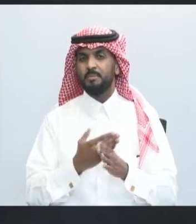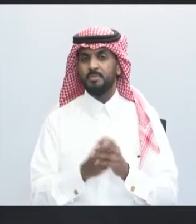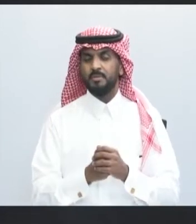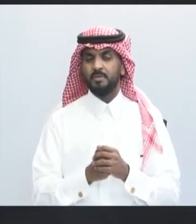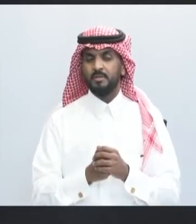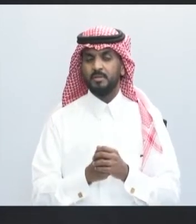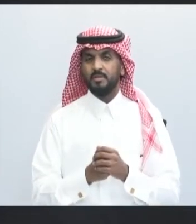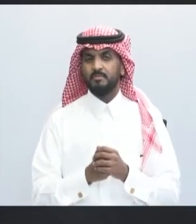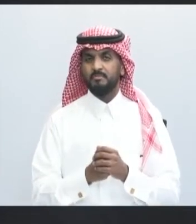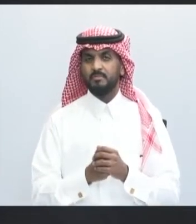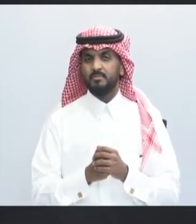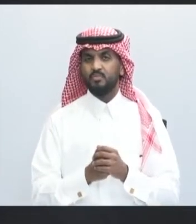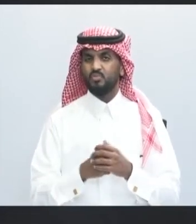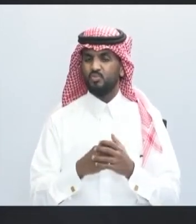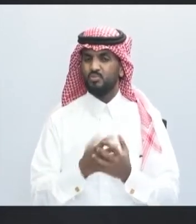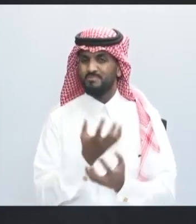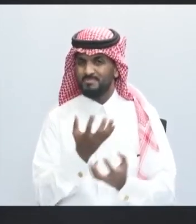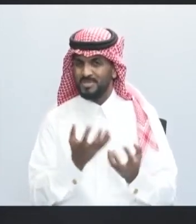اضرار جسديه